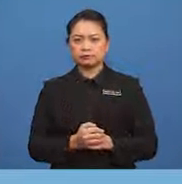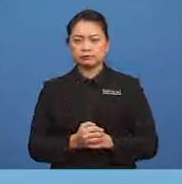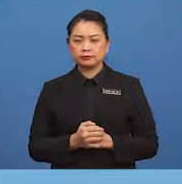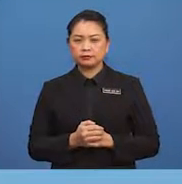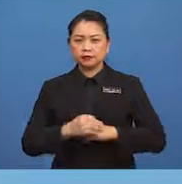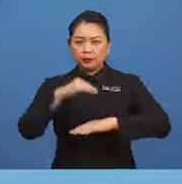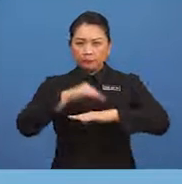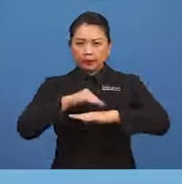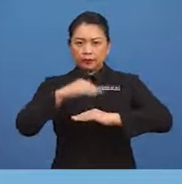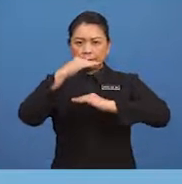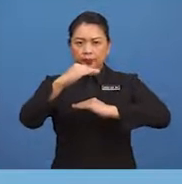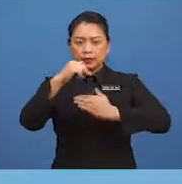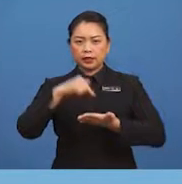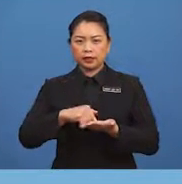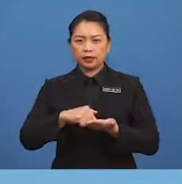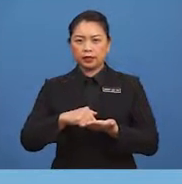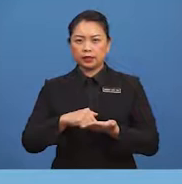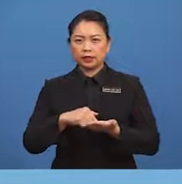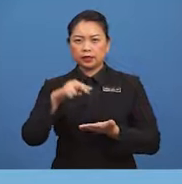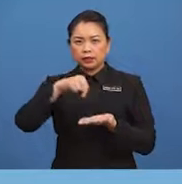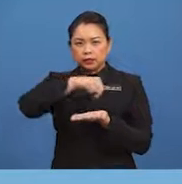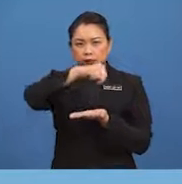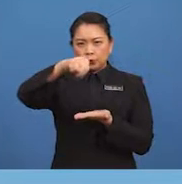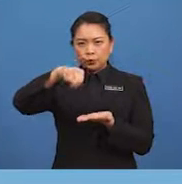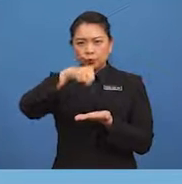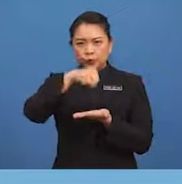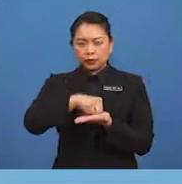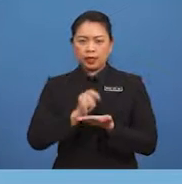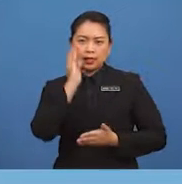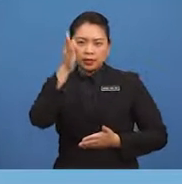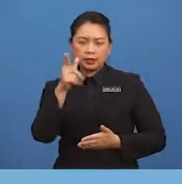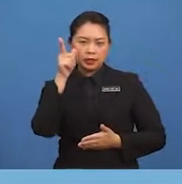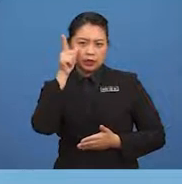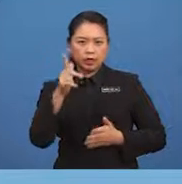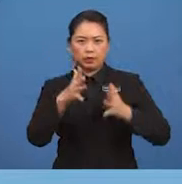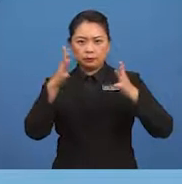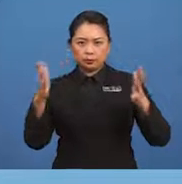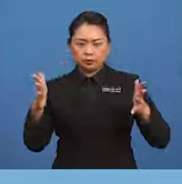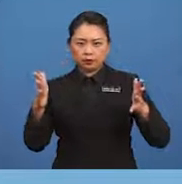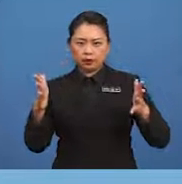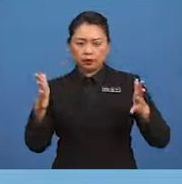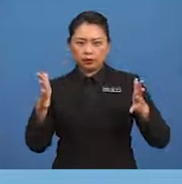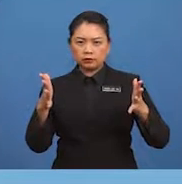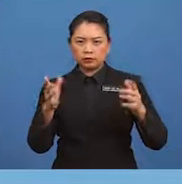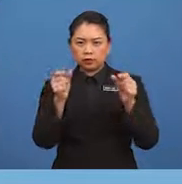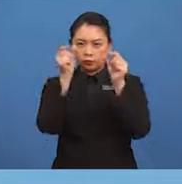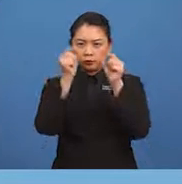Pada peringkat ini, nukleus akan kelihatan besar dan kromosom adalah